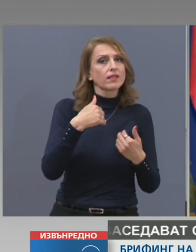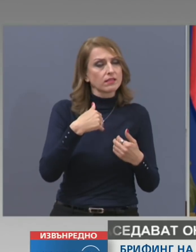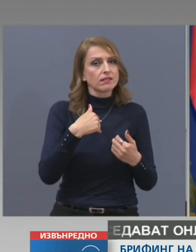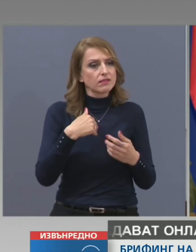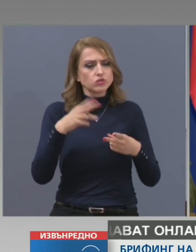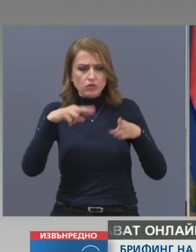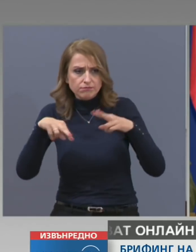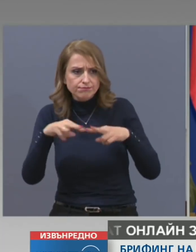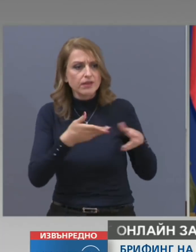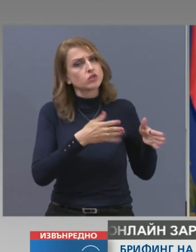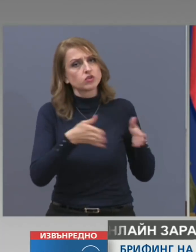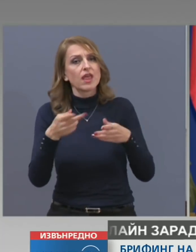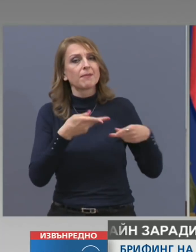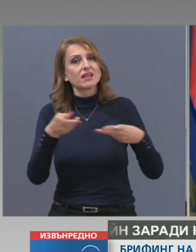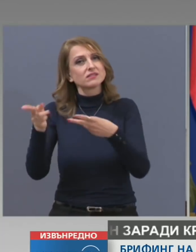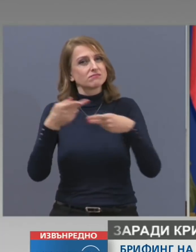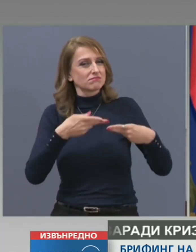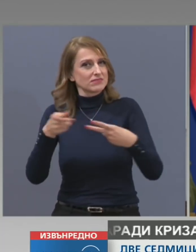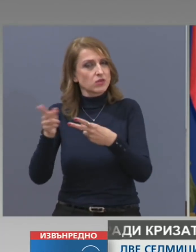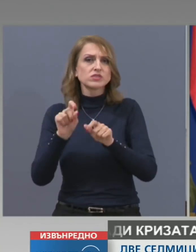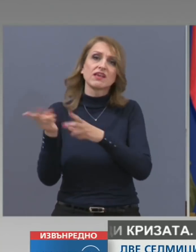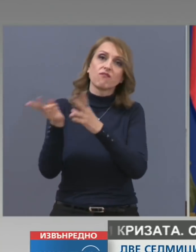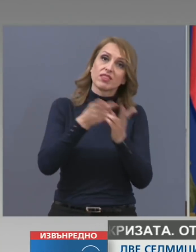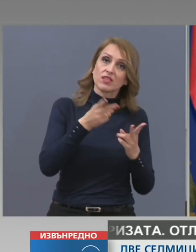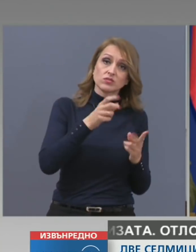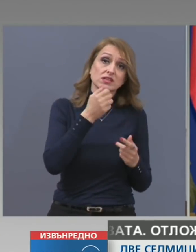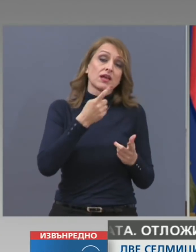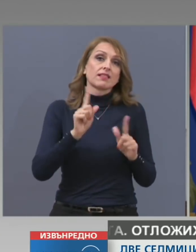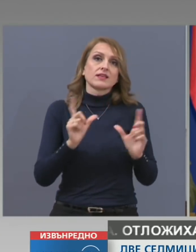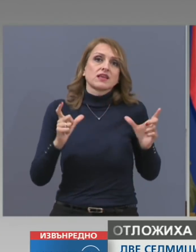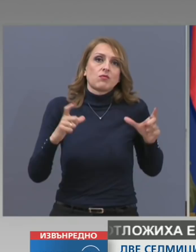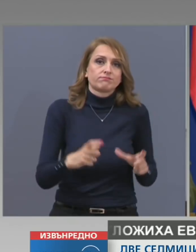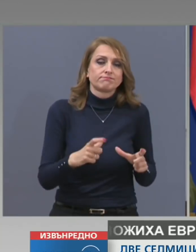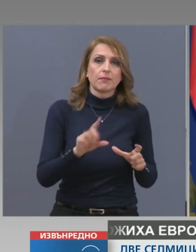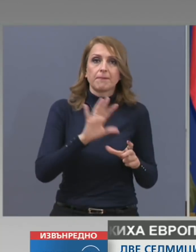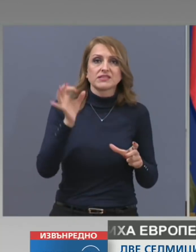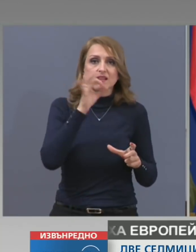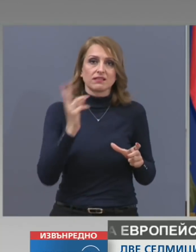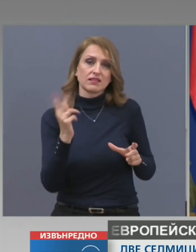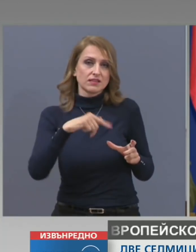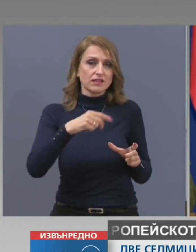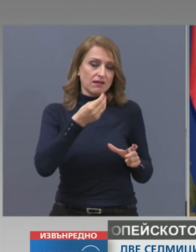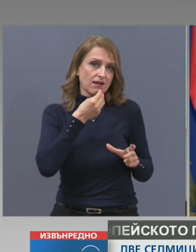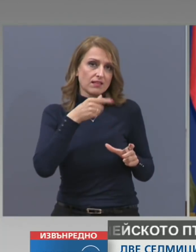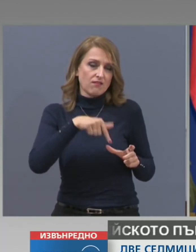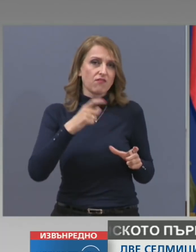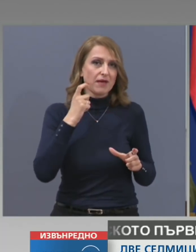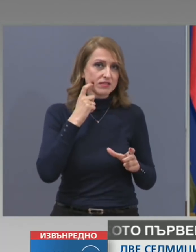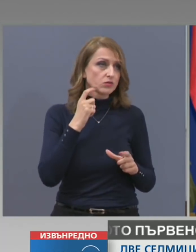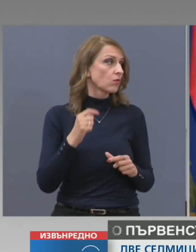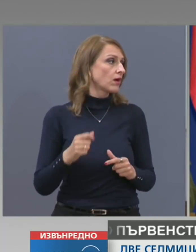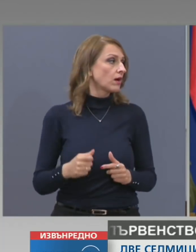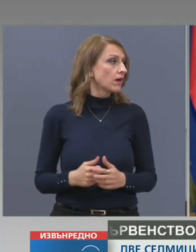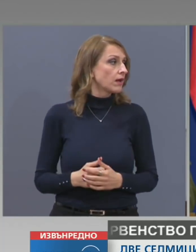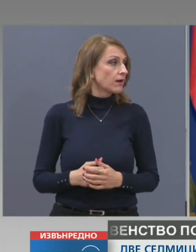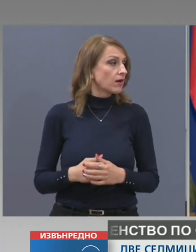контролно-пропускателните пунктове, но при стриктен контрол и при двата случая ще се прави дезинфекция на превозните средства. Уважаеми колеги, понеже